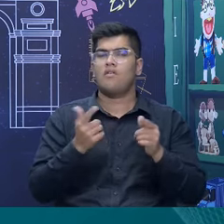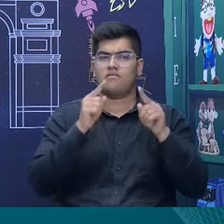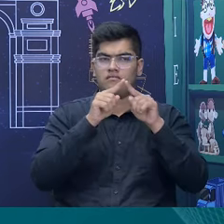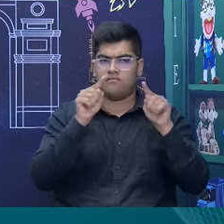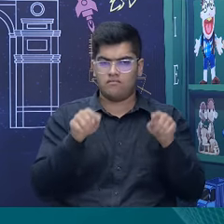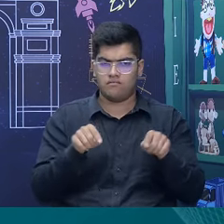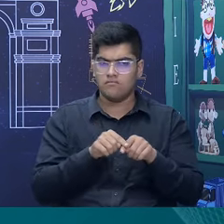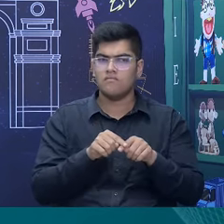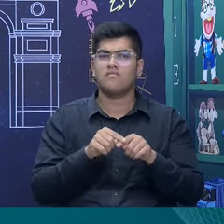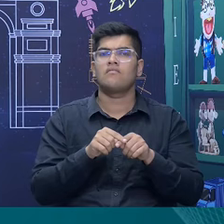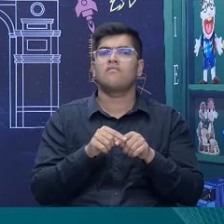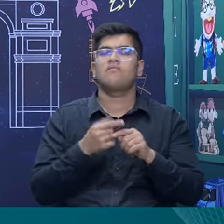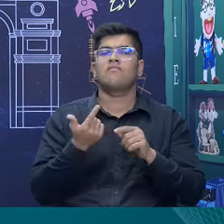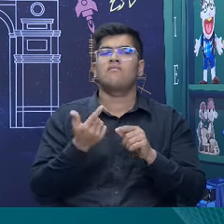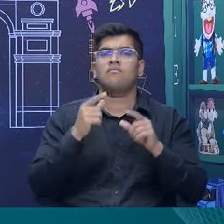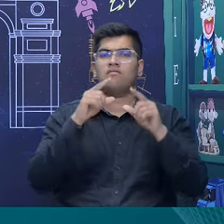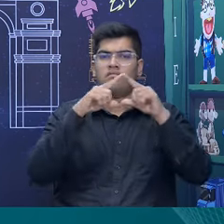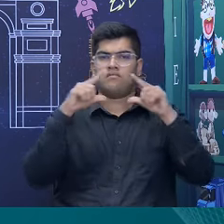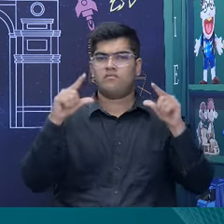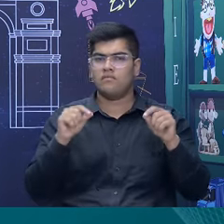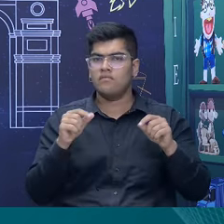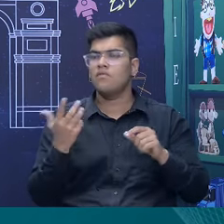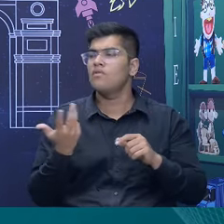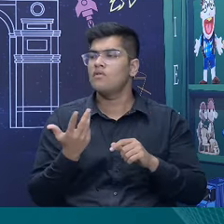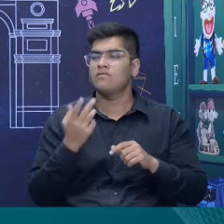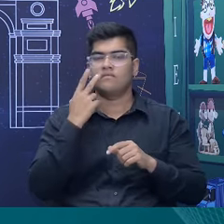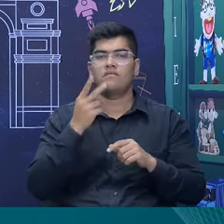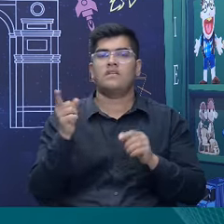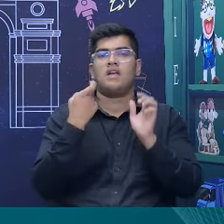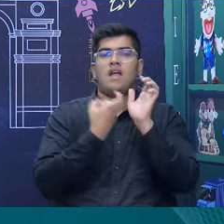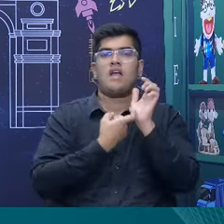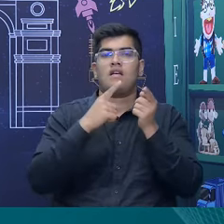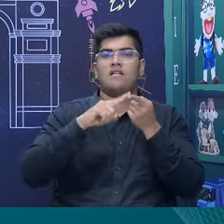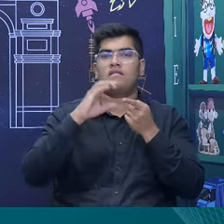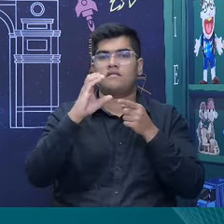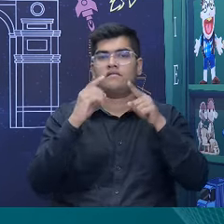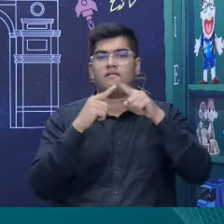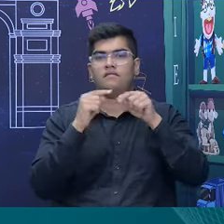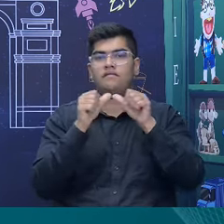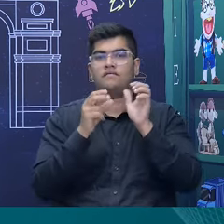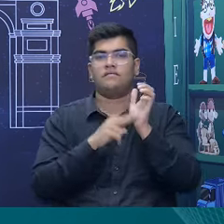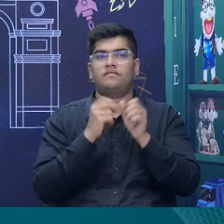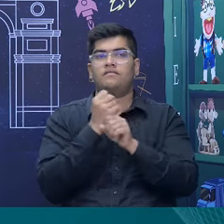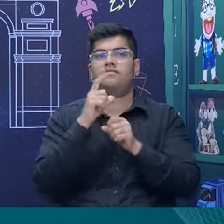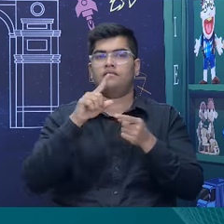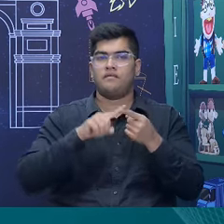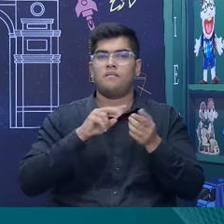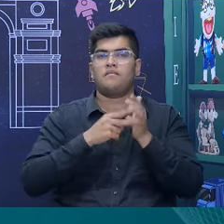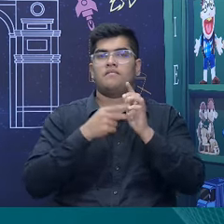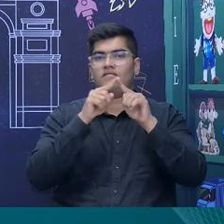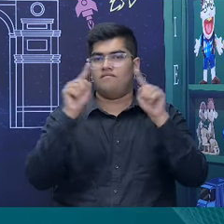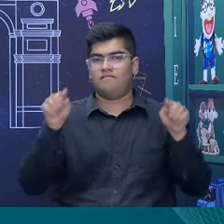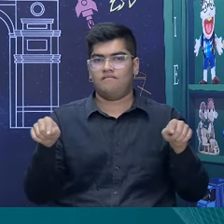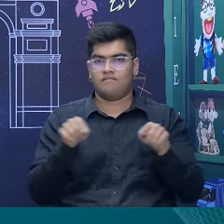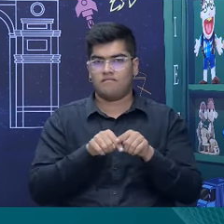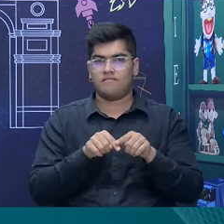यह शेप इसकी आकृति कैसी है मैम बेसिकली रेक्टेंगल है तो इसकी दो साइड ये और ये दो साइड इक्वल